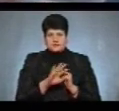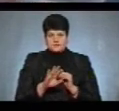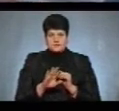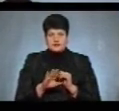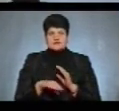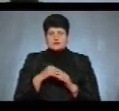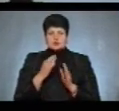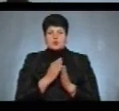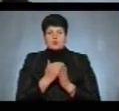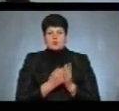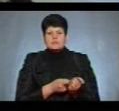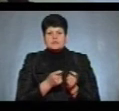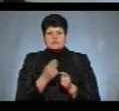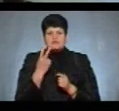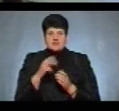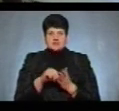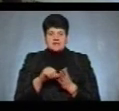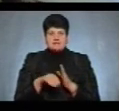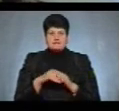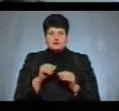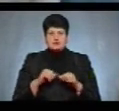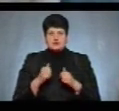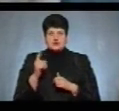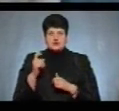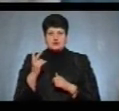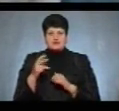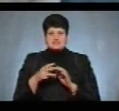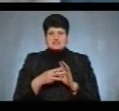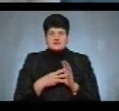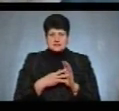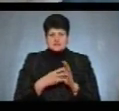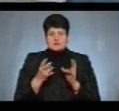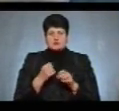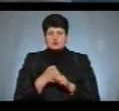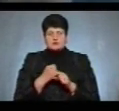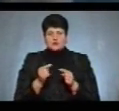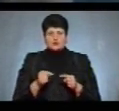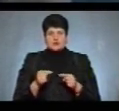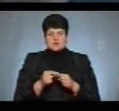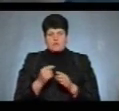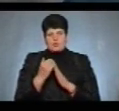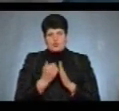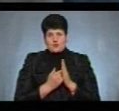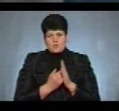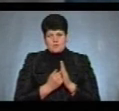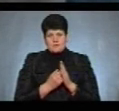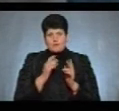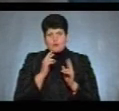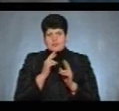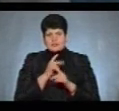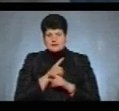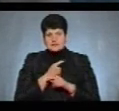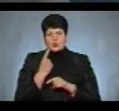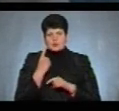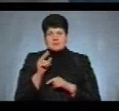приносять два члени виборчої дільниці номер 128. Треба було зробити уточнення у протоколі, тому що помилилися